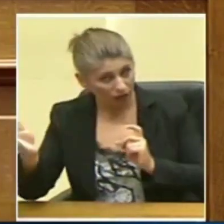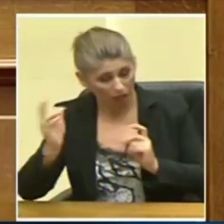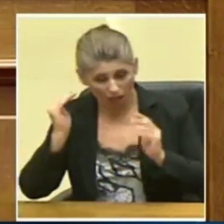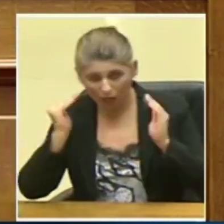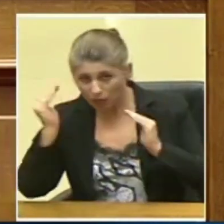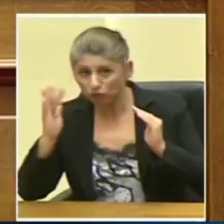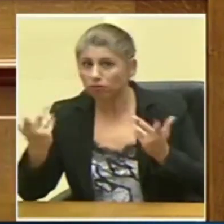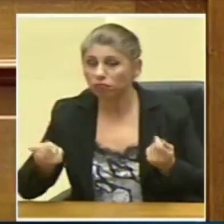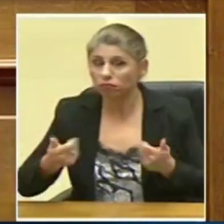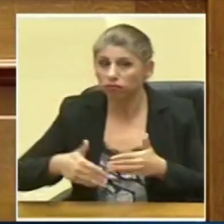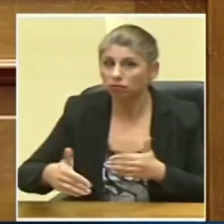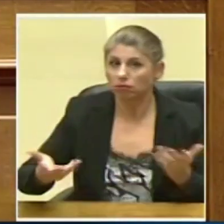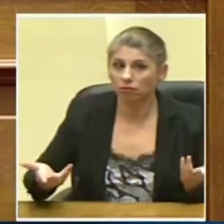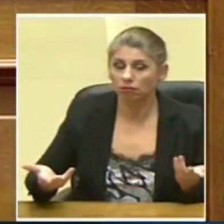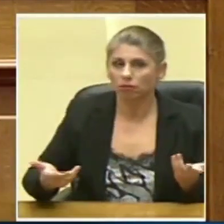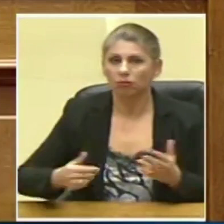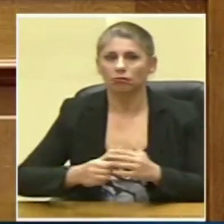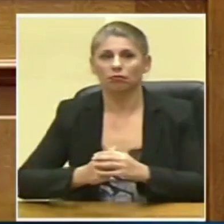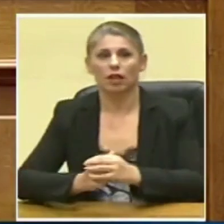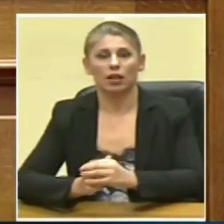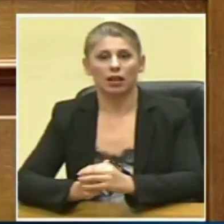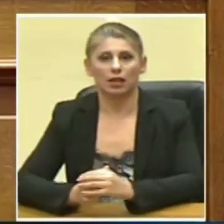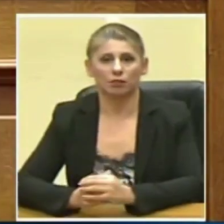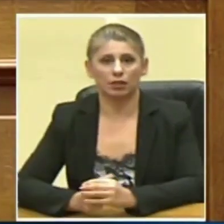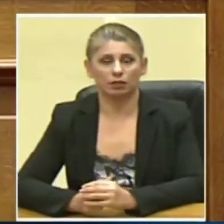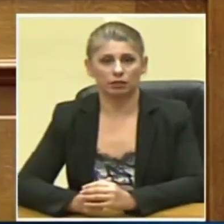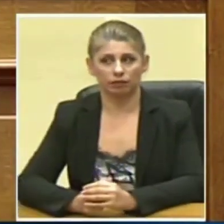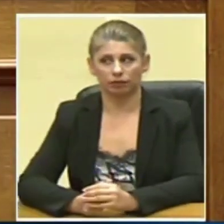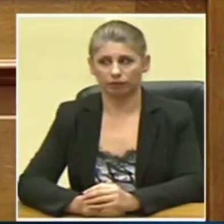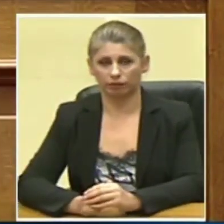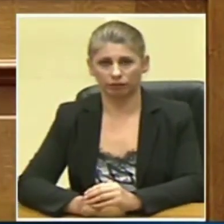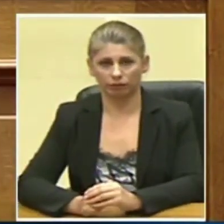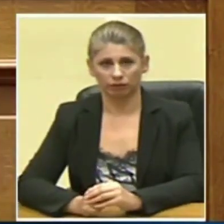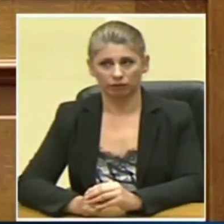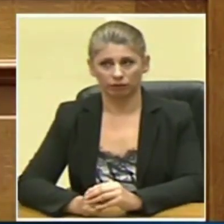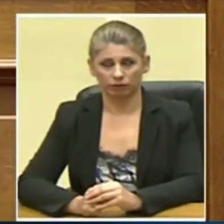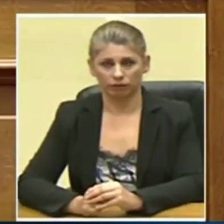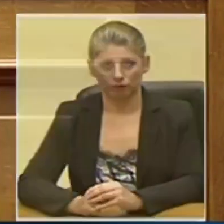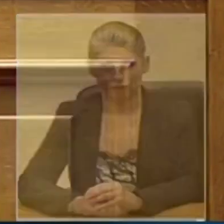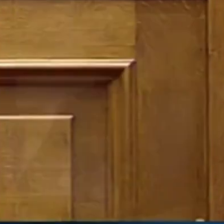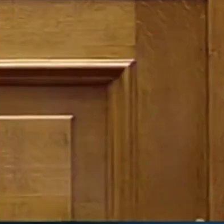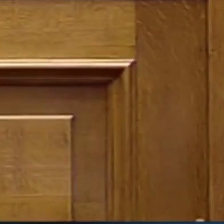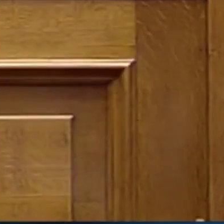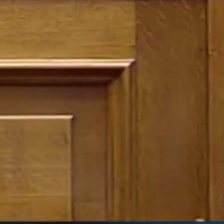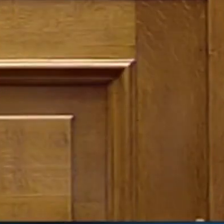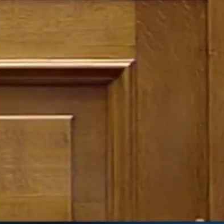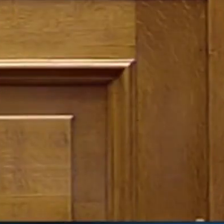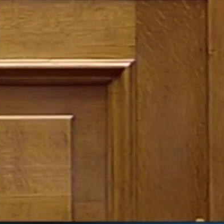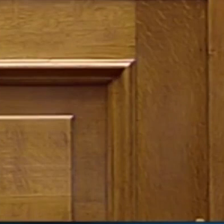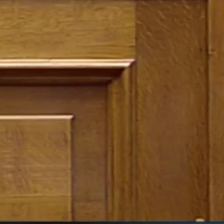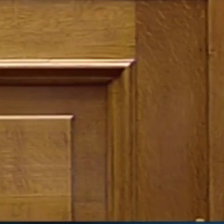γίνει? Ως προς την τροποποίηση τώρα των διατάξεων των άρθρων 21, 22 και 28 είμαστε